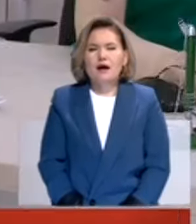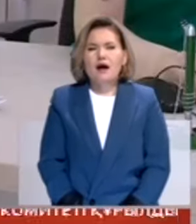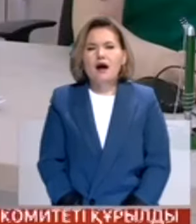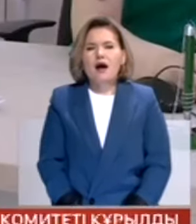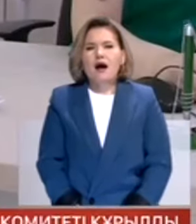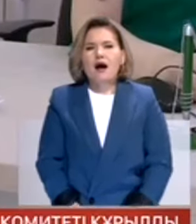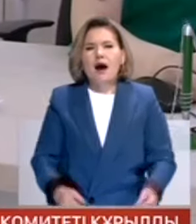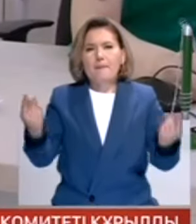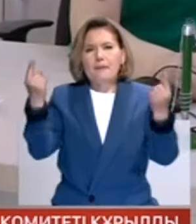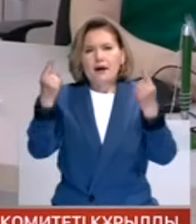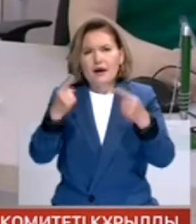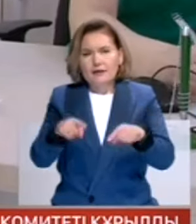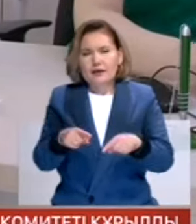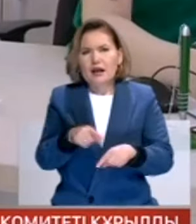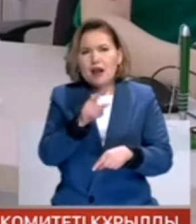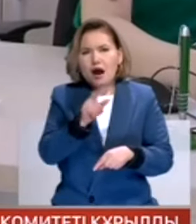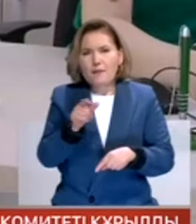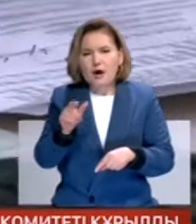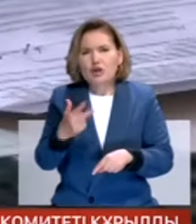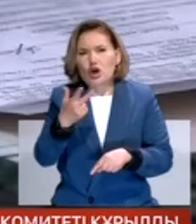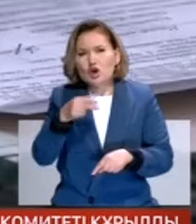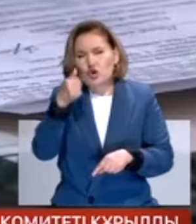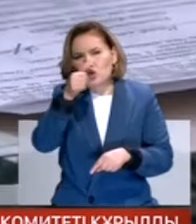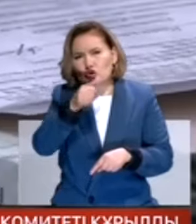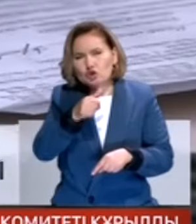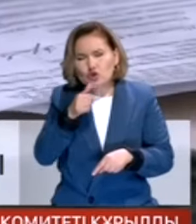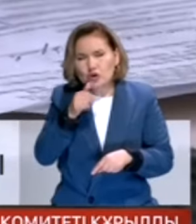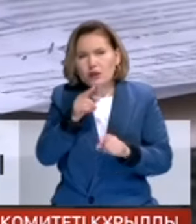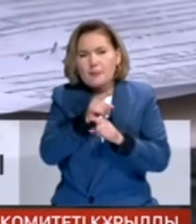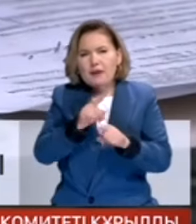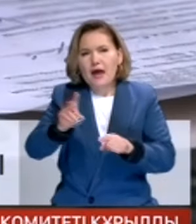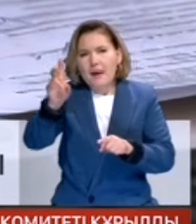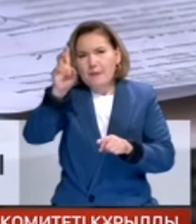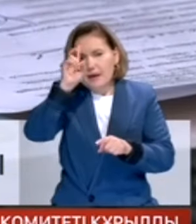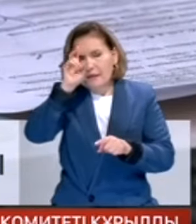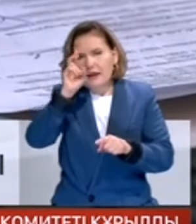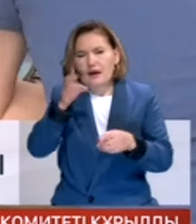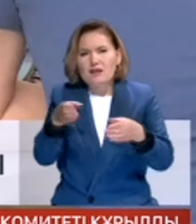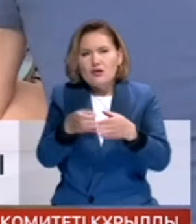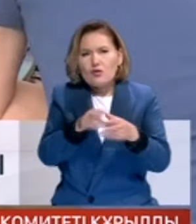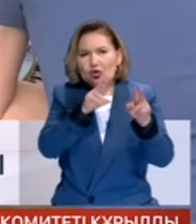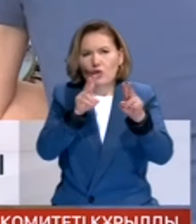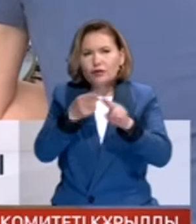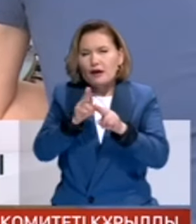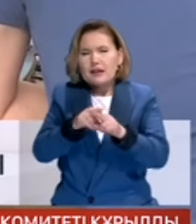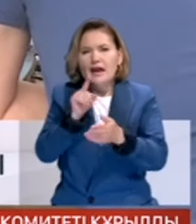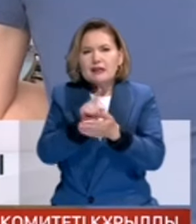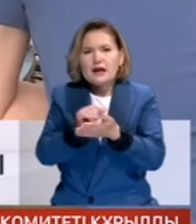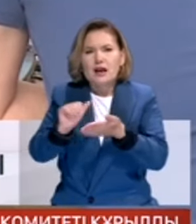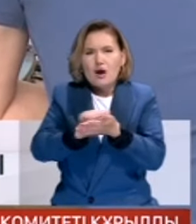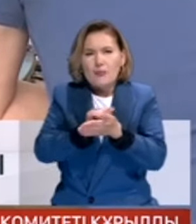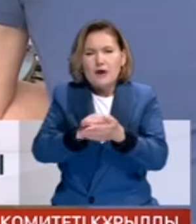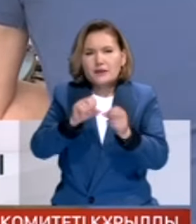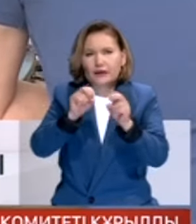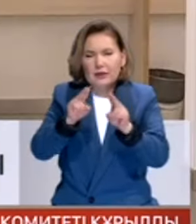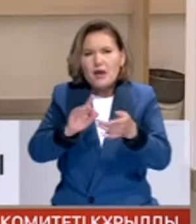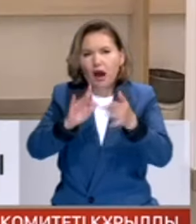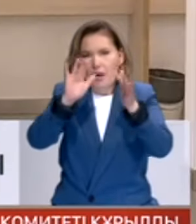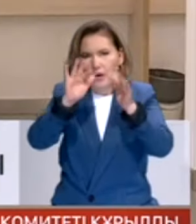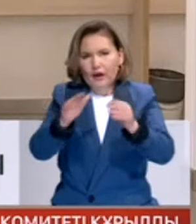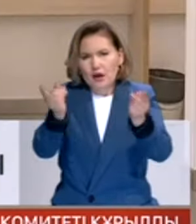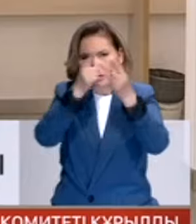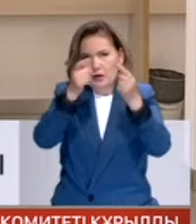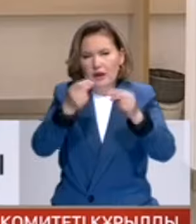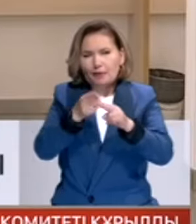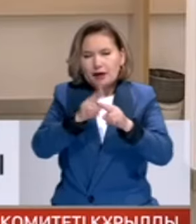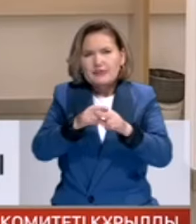Банкрот деп танылған азаматтар 3 жыл бойы мемлекеттік кірістер департаментінің бақылауында болады. Тиісті құжат ашық порталында жарияланды.